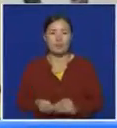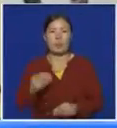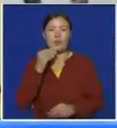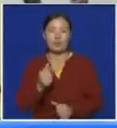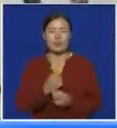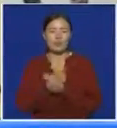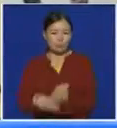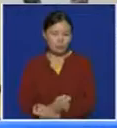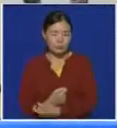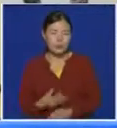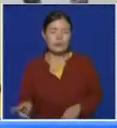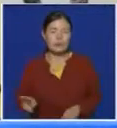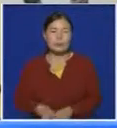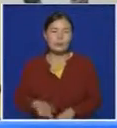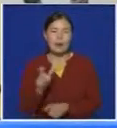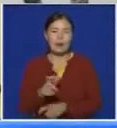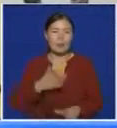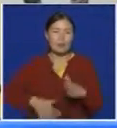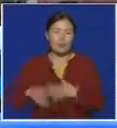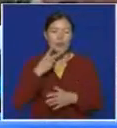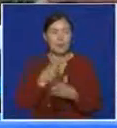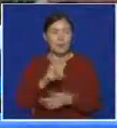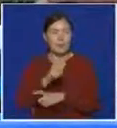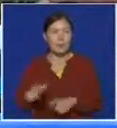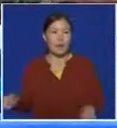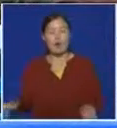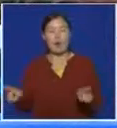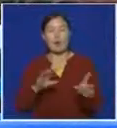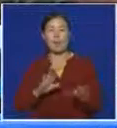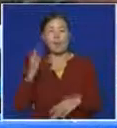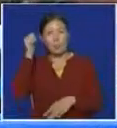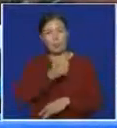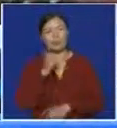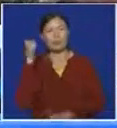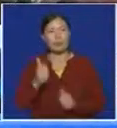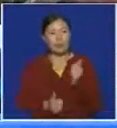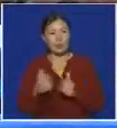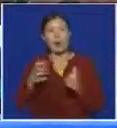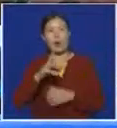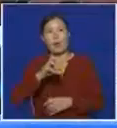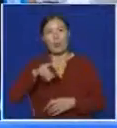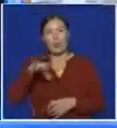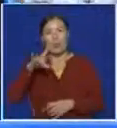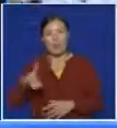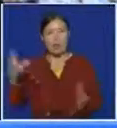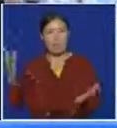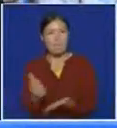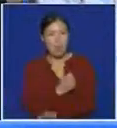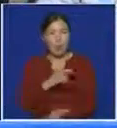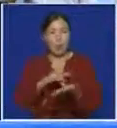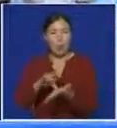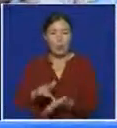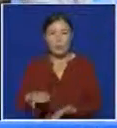шустрые. Рады наблюдать за ними. В прошлом году на областных соревнованиях команда из Муналинского района получила путевку